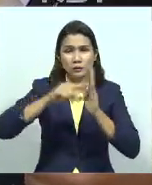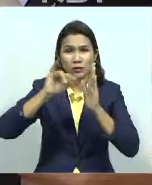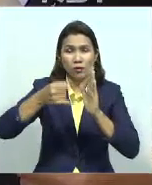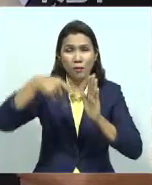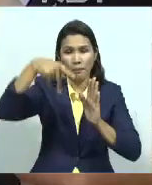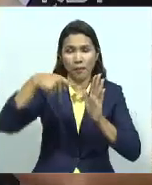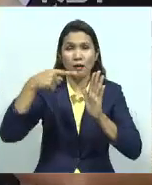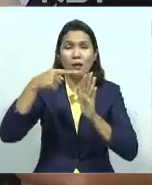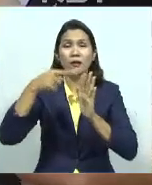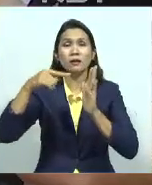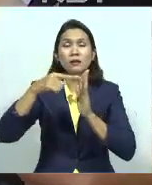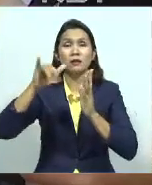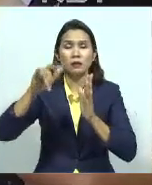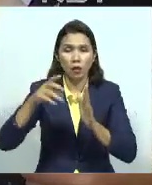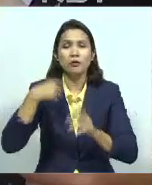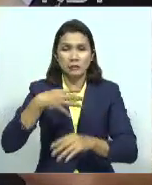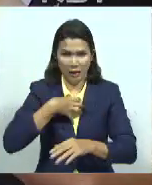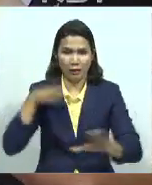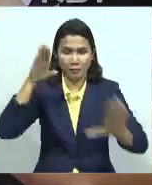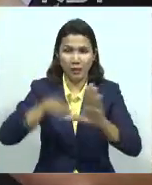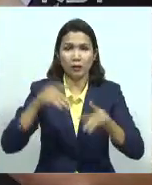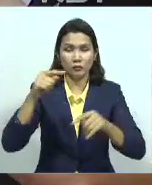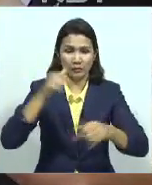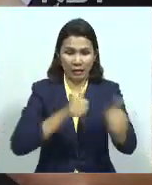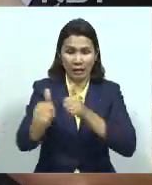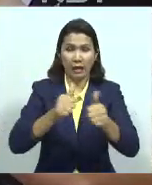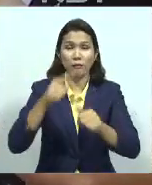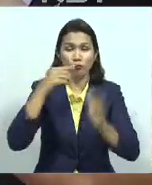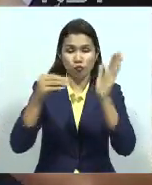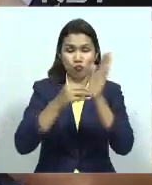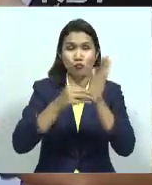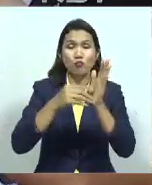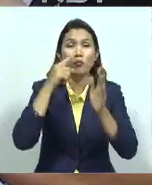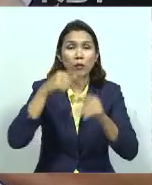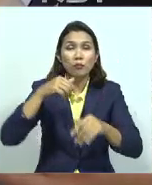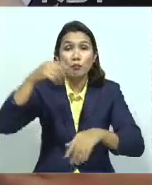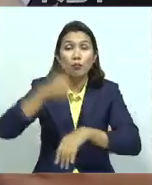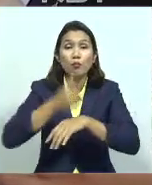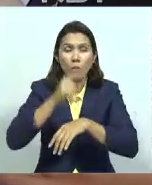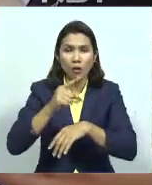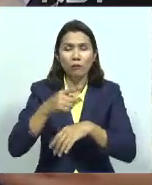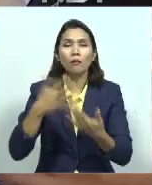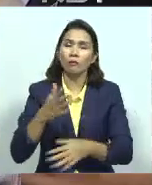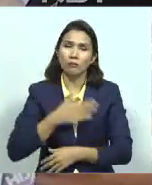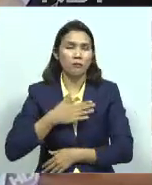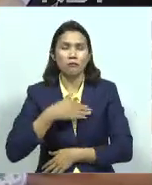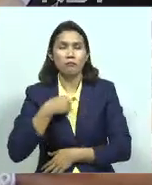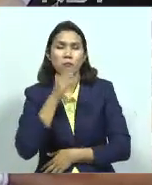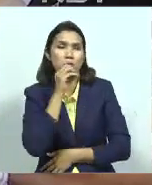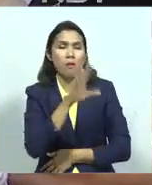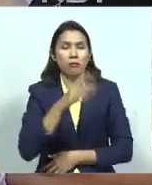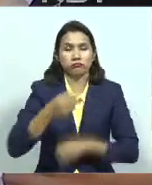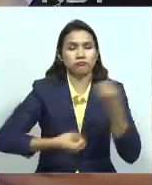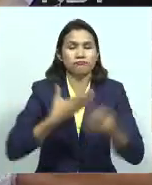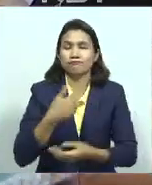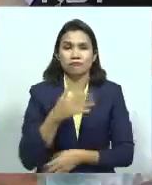จะลงสมัครชิงตำแหน่งผู้ว่าราชการกรุงเทพมหานครในสังกัดพรรคพลังประชารัฐทางด้านของพลเอกอนุพงศ์ก็ปฏิเสธที่จะแสดง